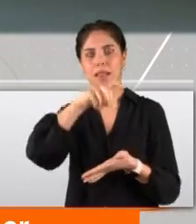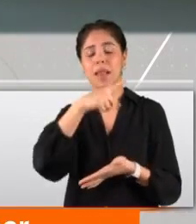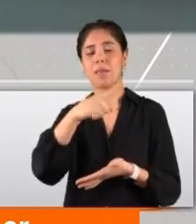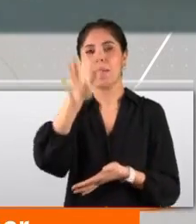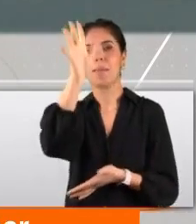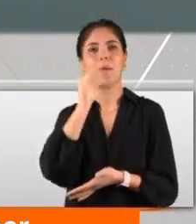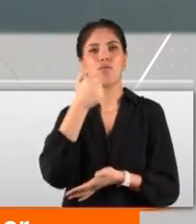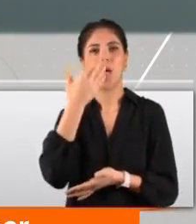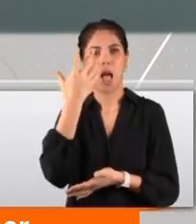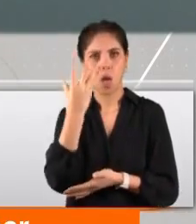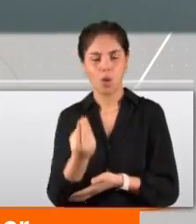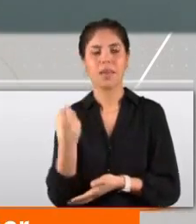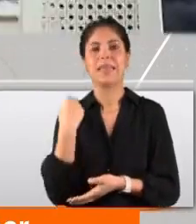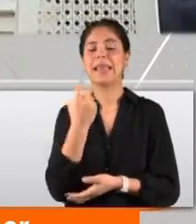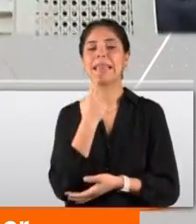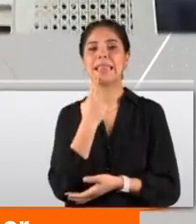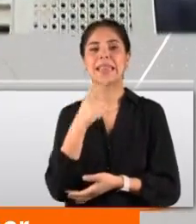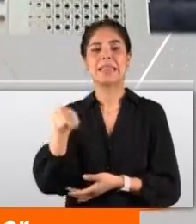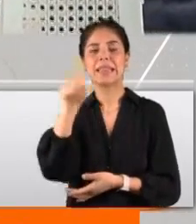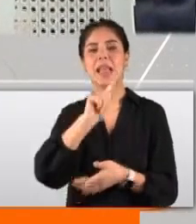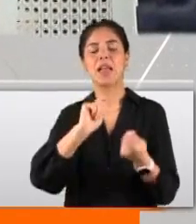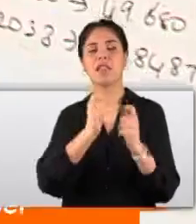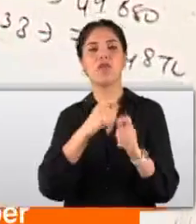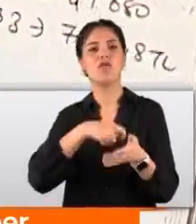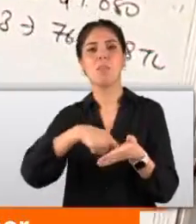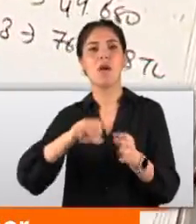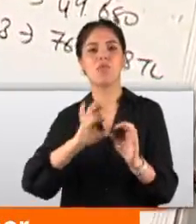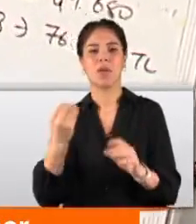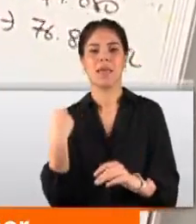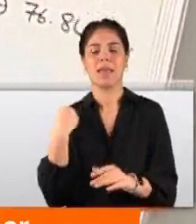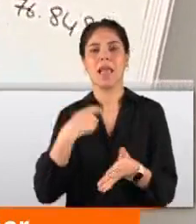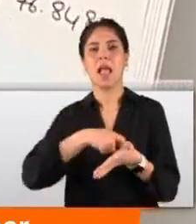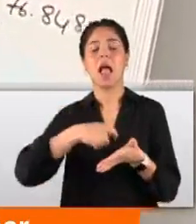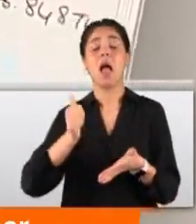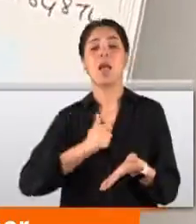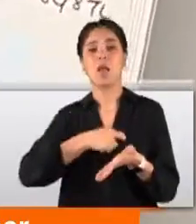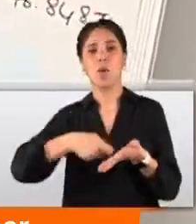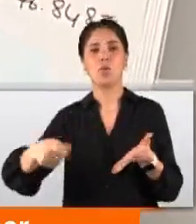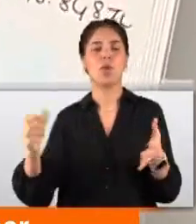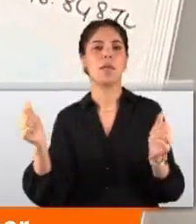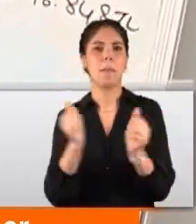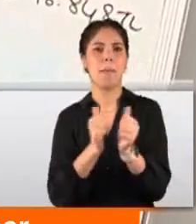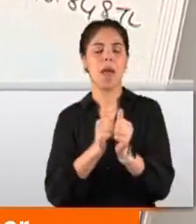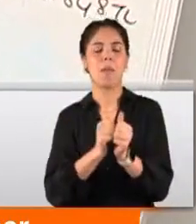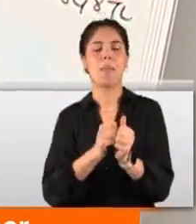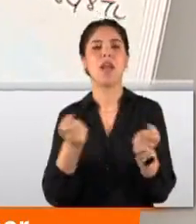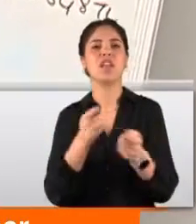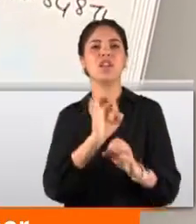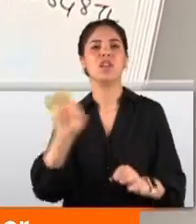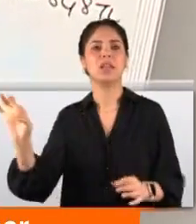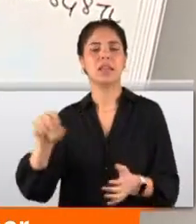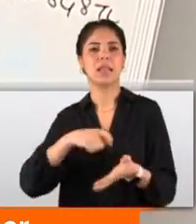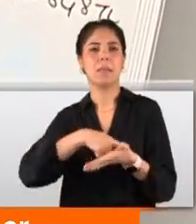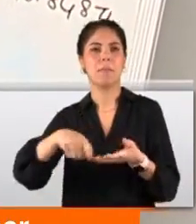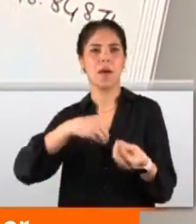lira olmasıyla yeni yılda kalem kalem değişecek maaşlar. Yeni asgari ücretle birlikte işsizlik maaşı da değişti. En düşük işsizlik